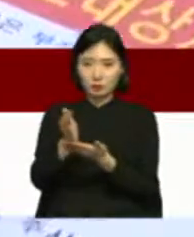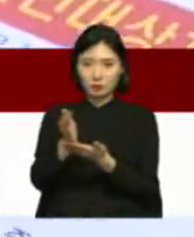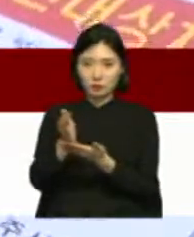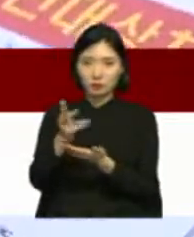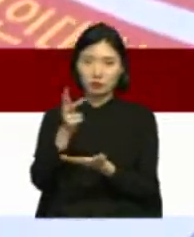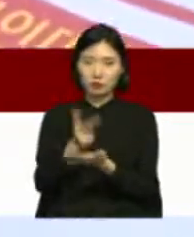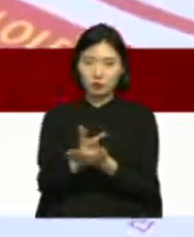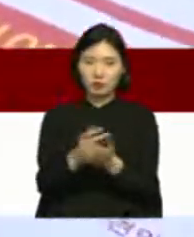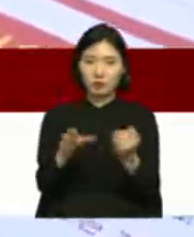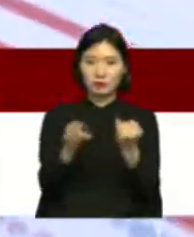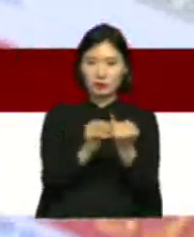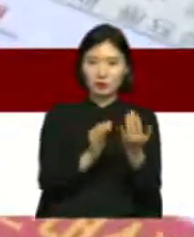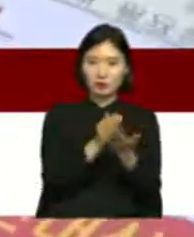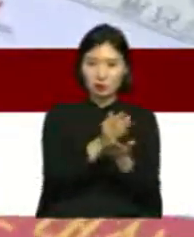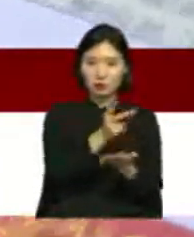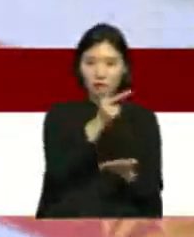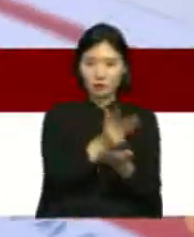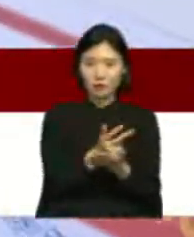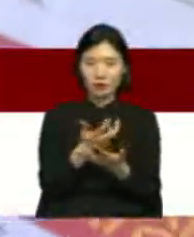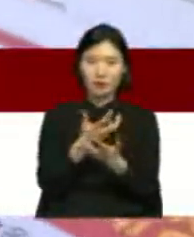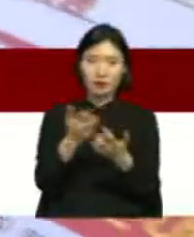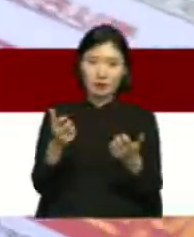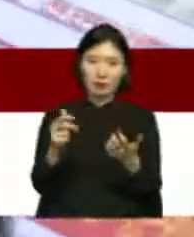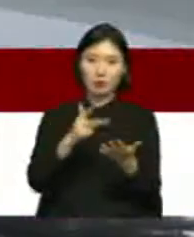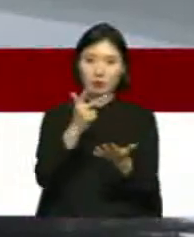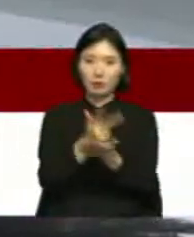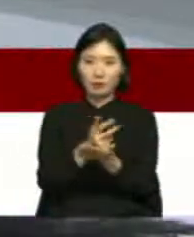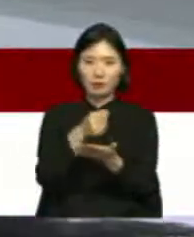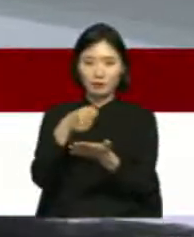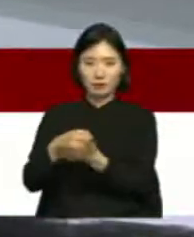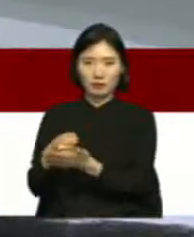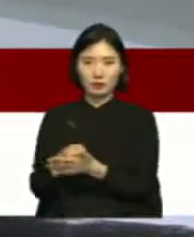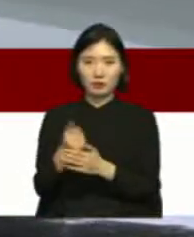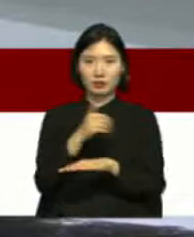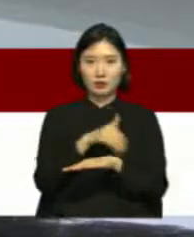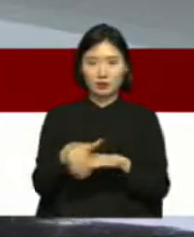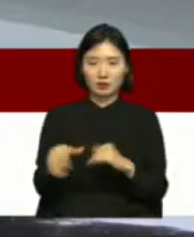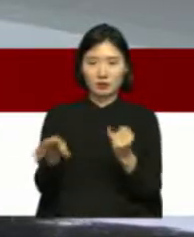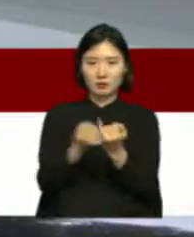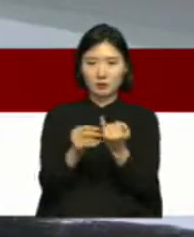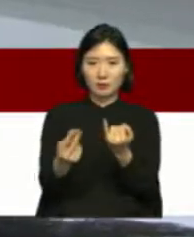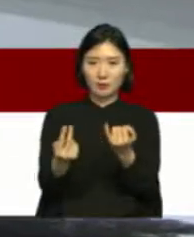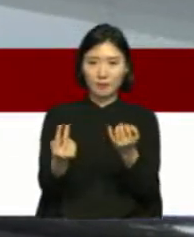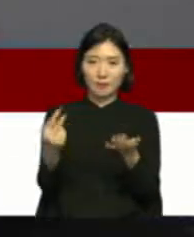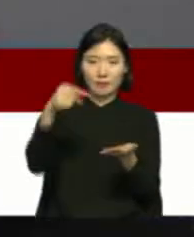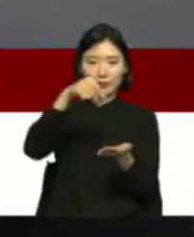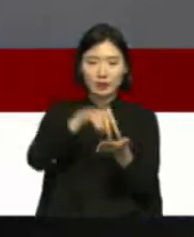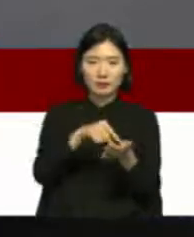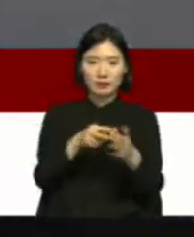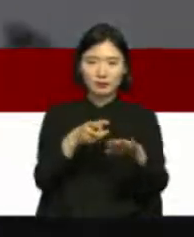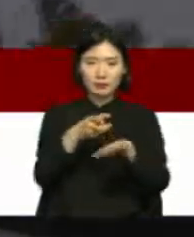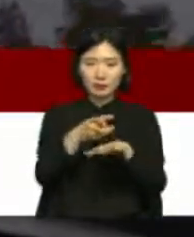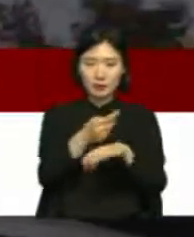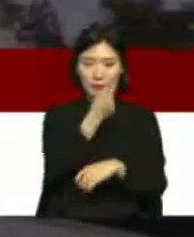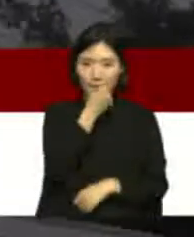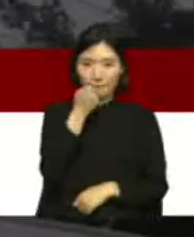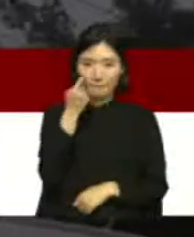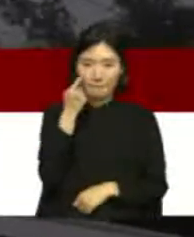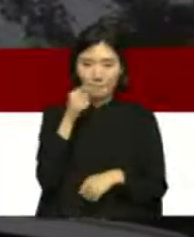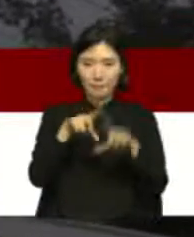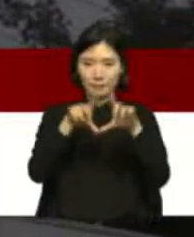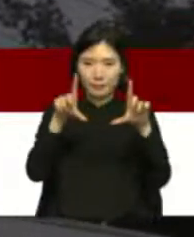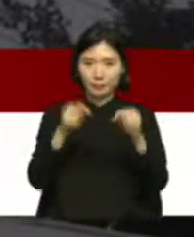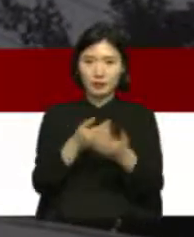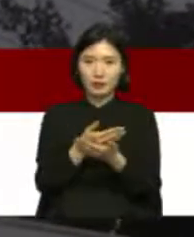임산부 전용 주차구역 을 별도로 지정할 계획입니다 또 임산부가 탁스 1차 임을 알 수 있는 표지를 발급해 임산 도